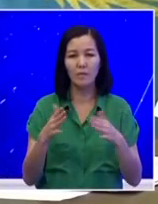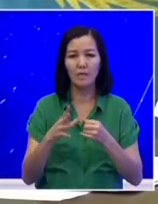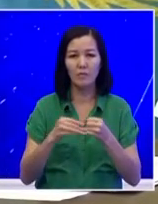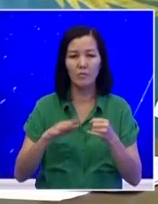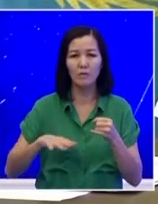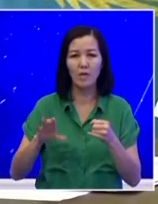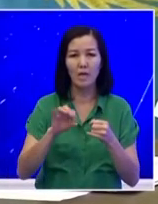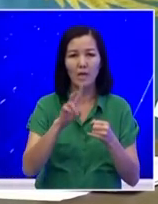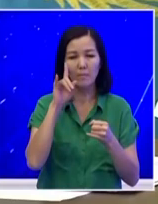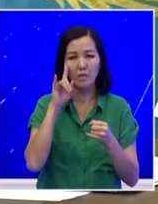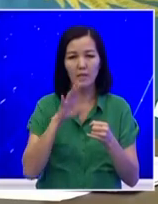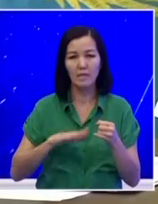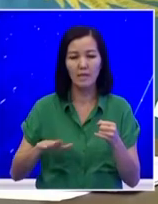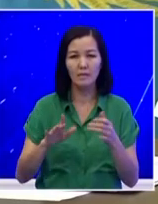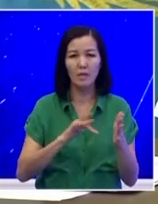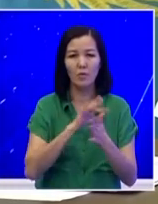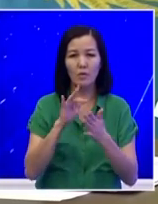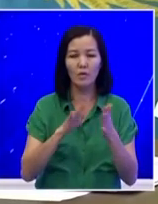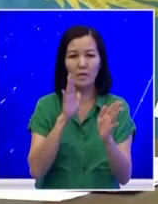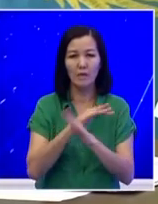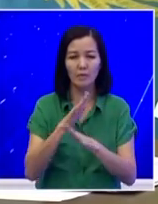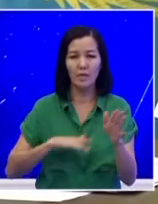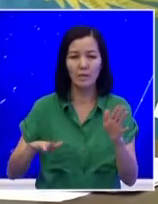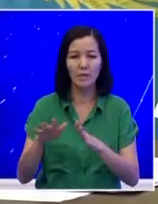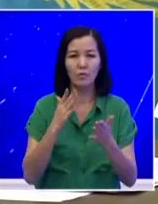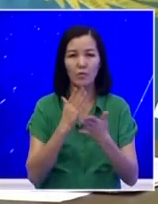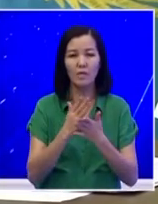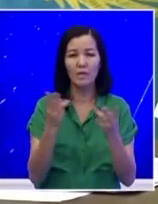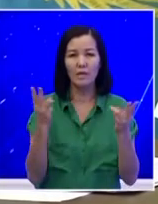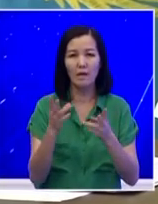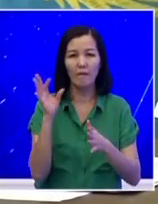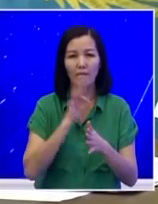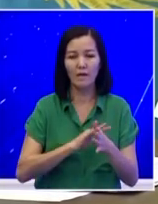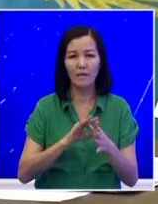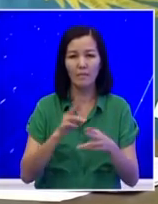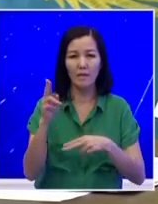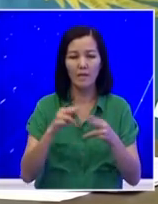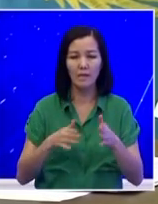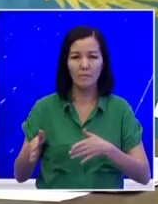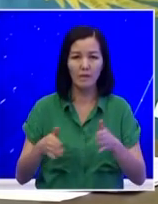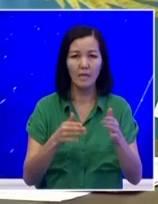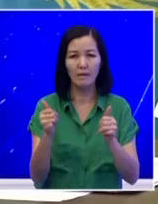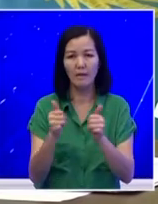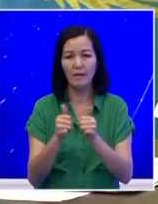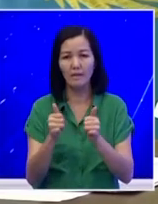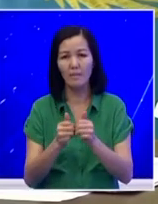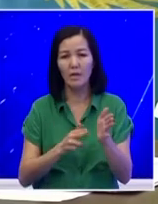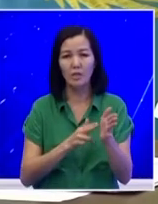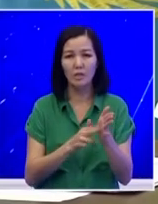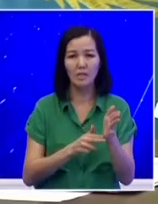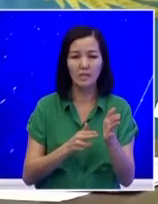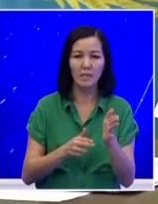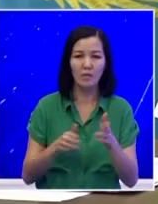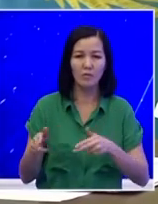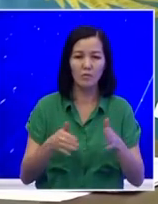в Ембекши-Казахском районе и городе Капшигай. Территории находятся в крайне выгодном логистическом положении. Рядом пролегают железнодорожные пути